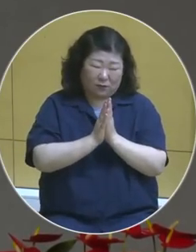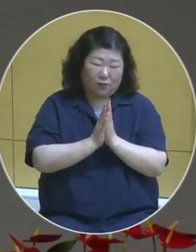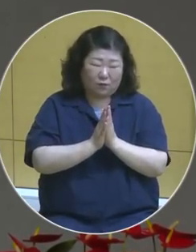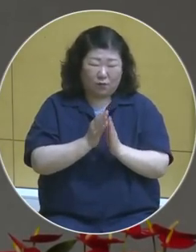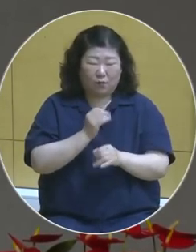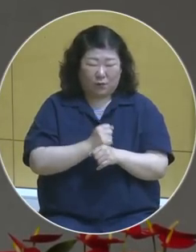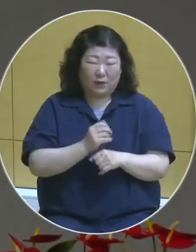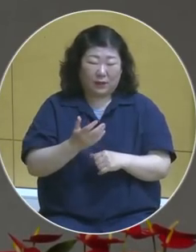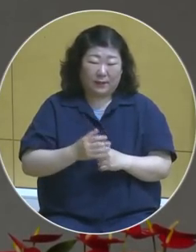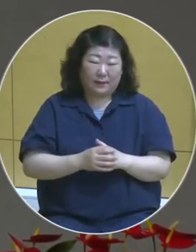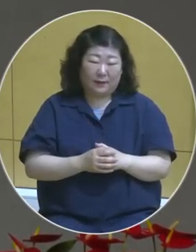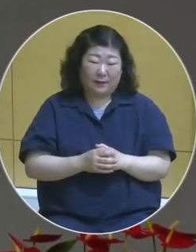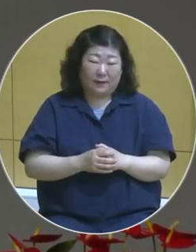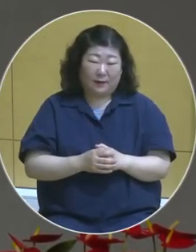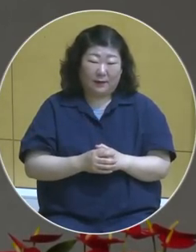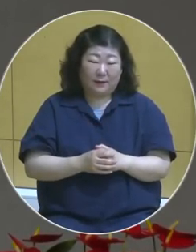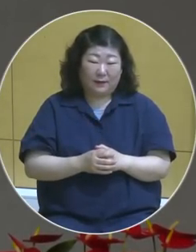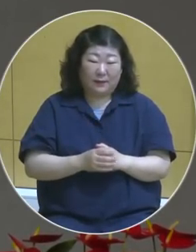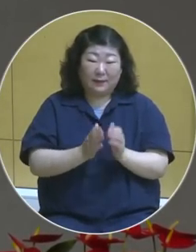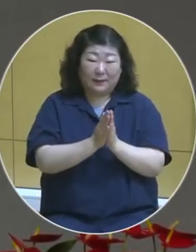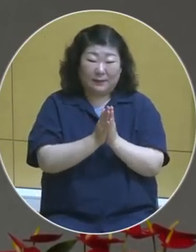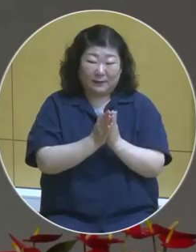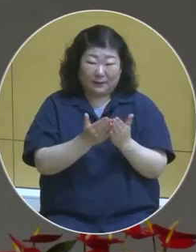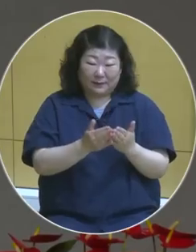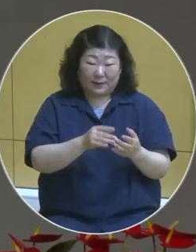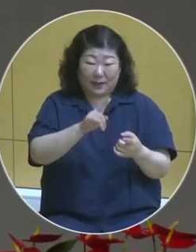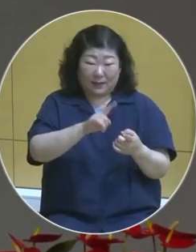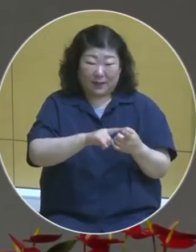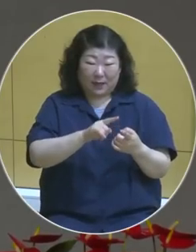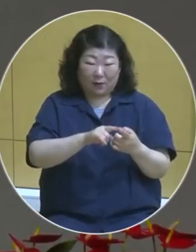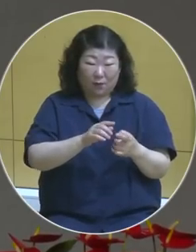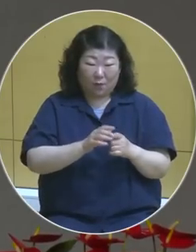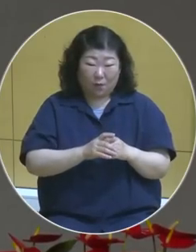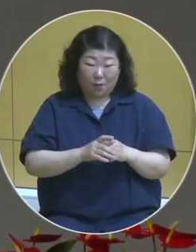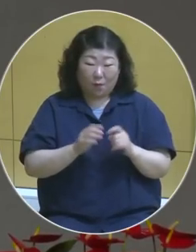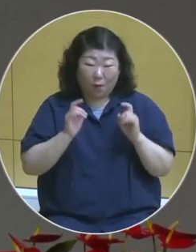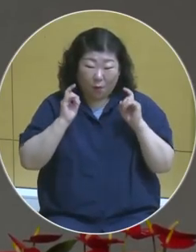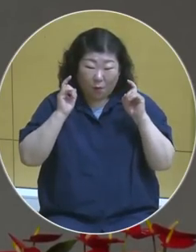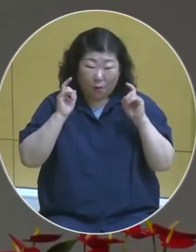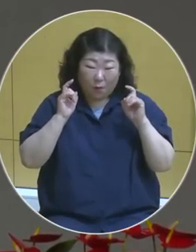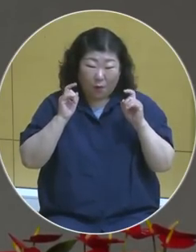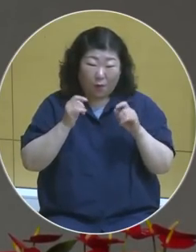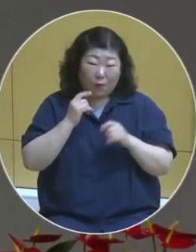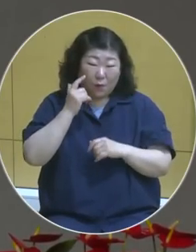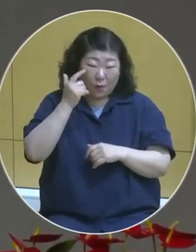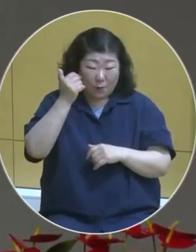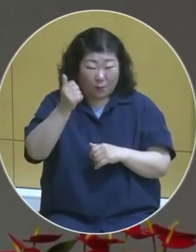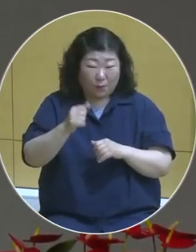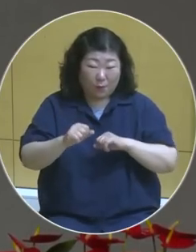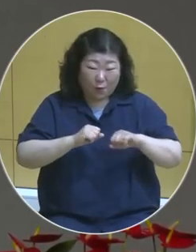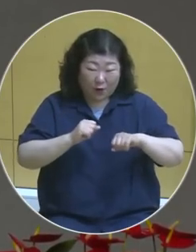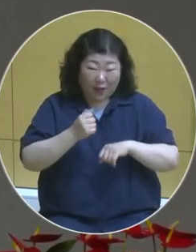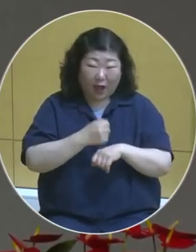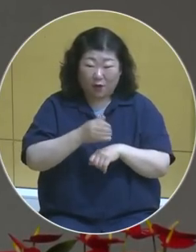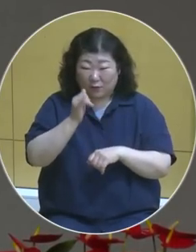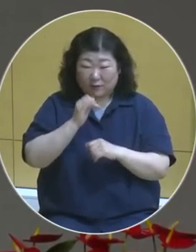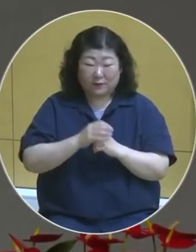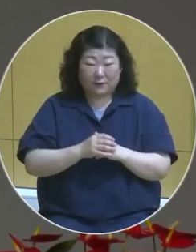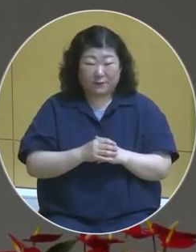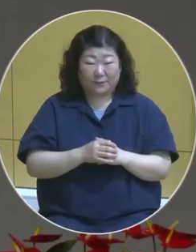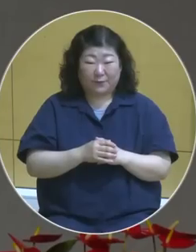그분에게 그 표현을 했어요. 그 책대로 저는 목회를 한번 해봤습니다. 지금도 그 책대로 목회하고 있습니다. 제가 목회하면서